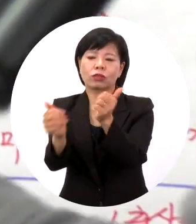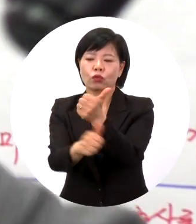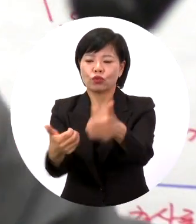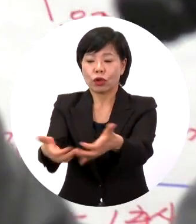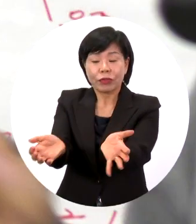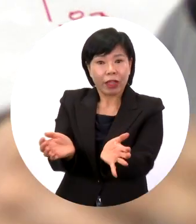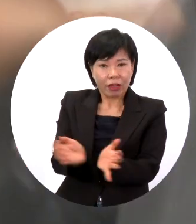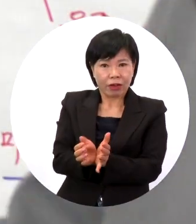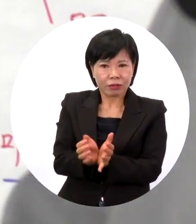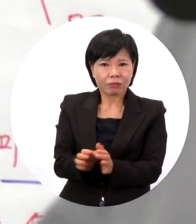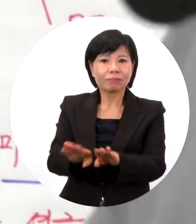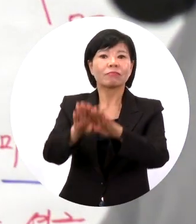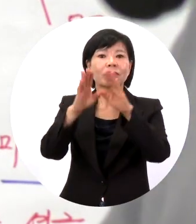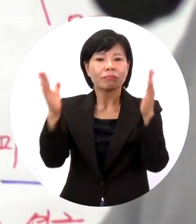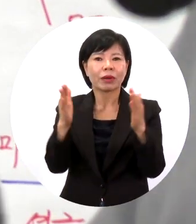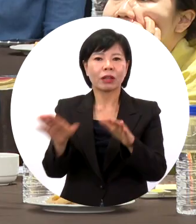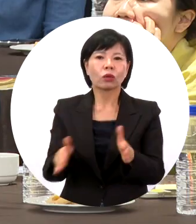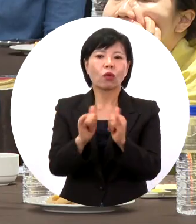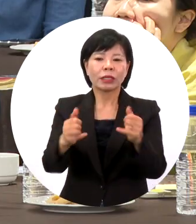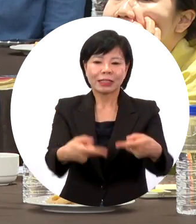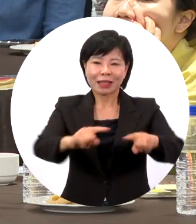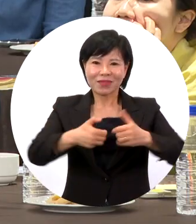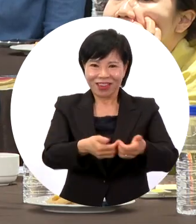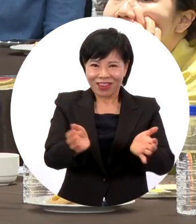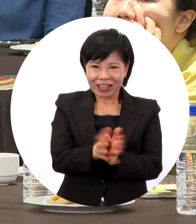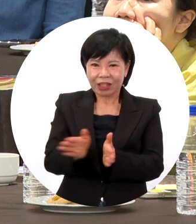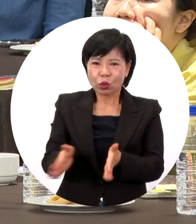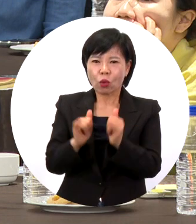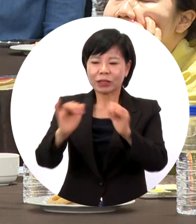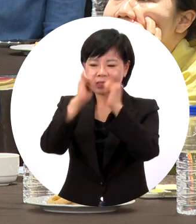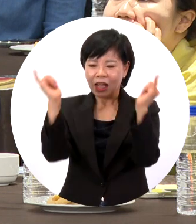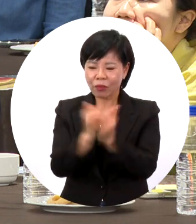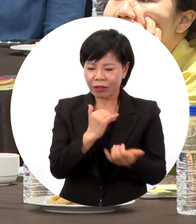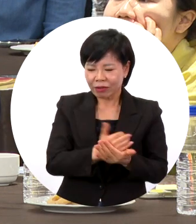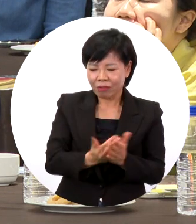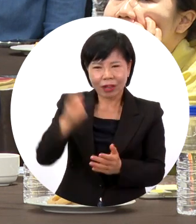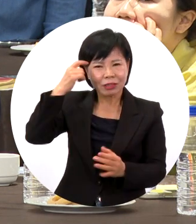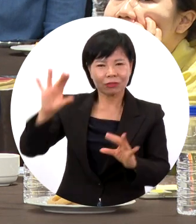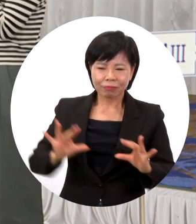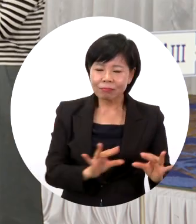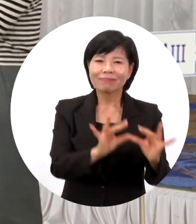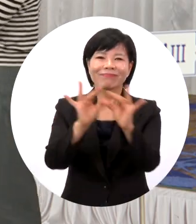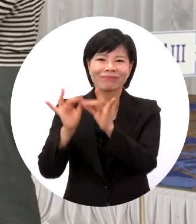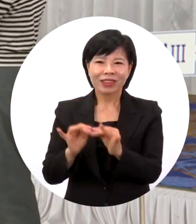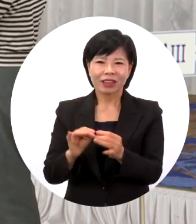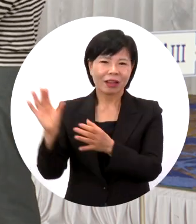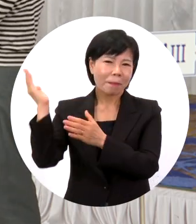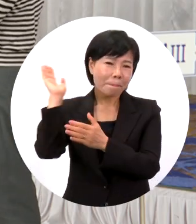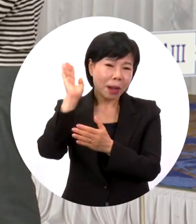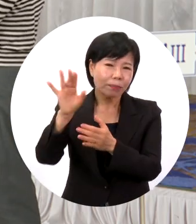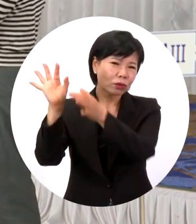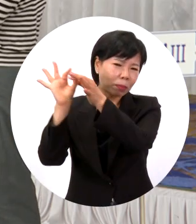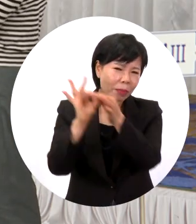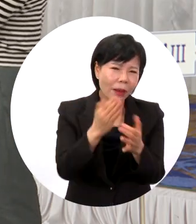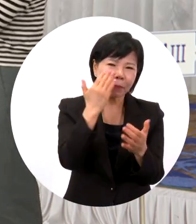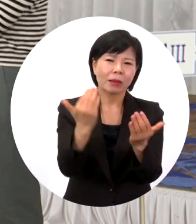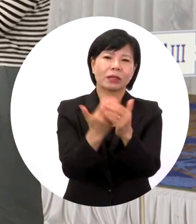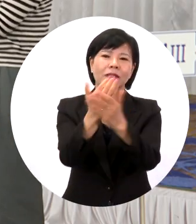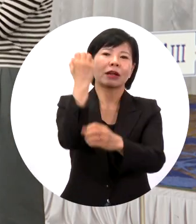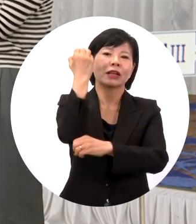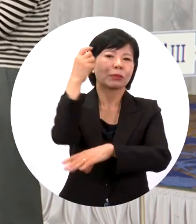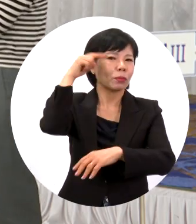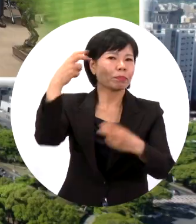발전위원회를 발족했는데요. 도민참여단 등 도민사회의 다양한 의견을 수렴해 지속가능 발전 기본 전략을